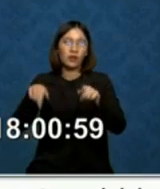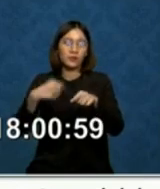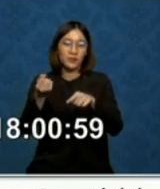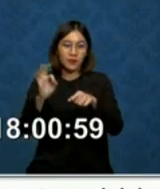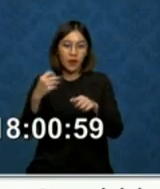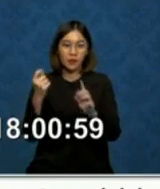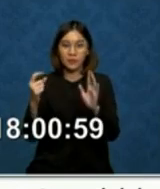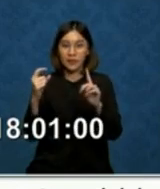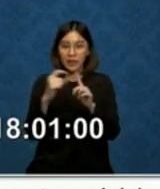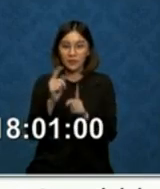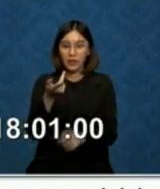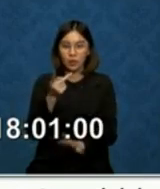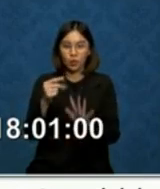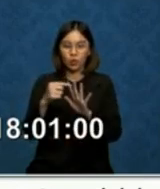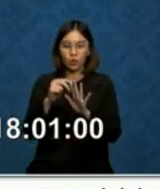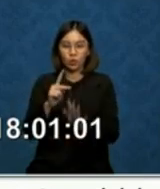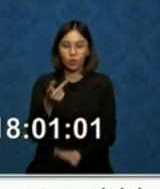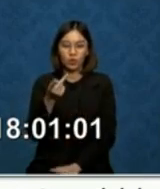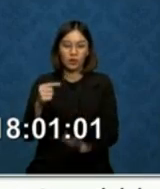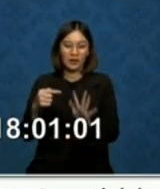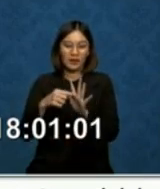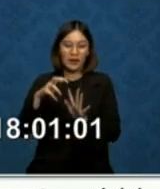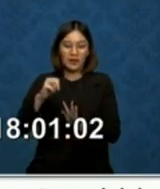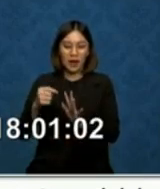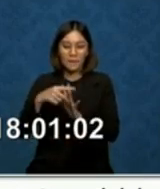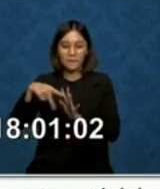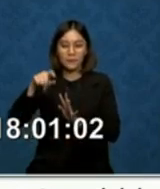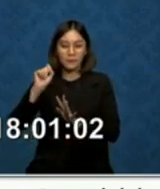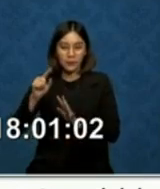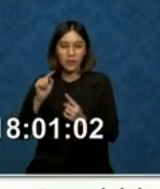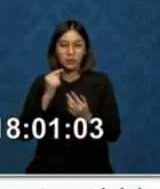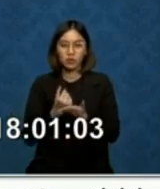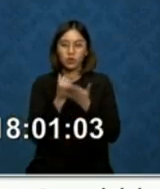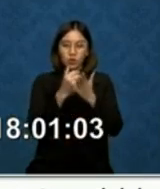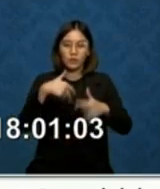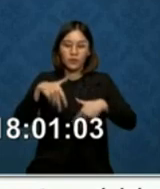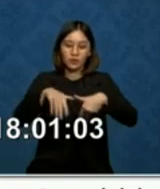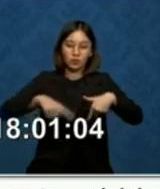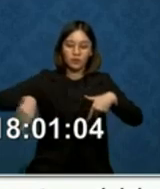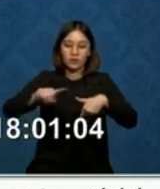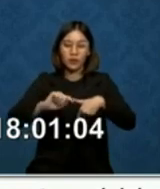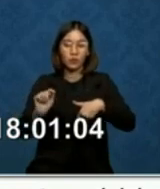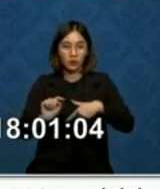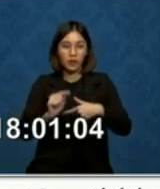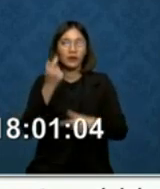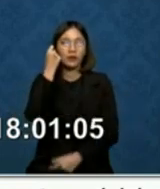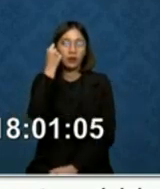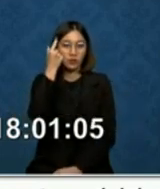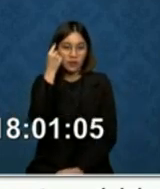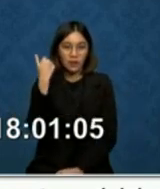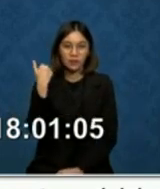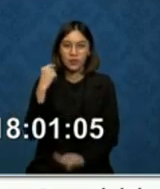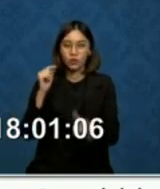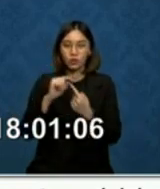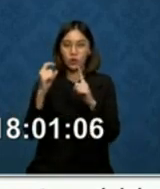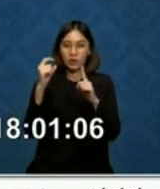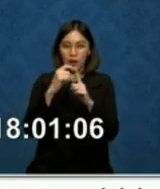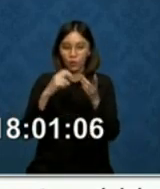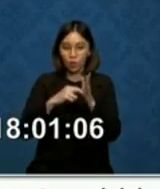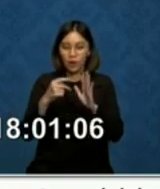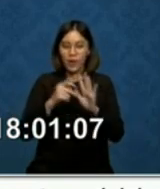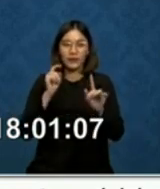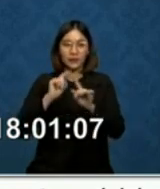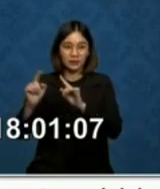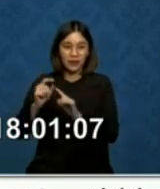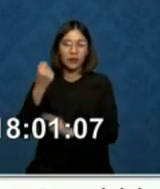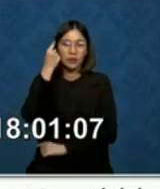ำว่าคุกคามทางเพศซึ่งจะเป็นการช่วยให้ประชาชนคนทั่วไปนะคะได้เข้าใจของคำนิยามจำกัด